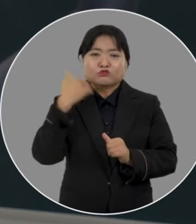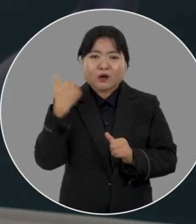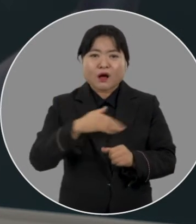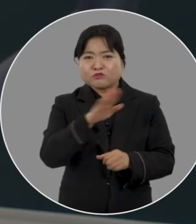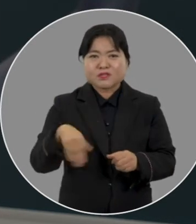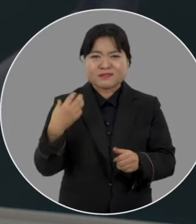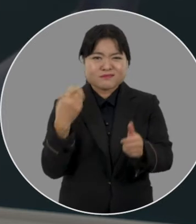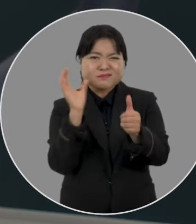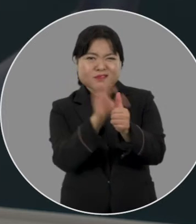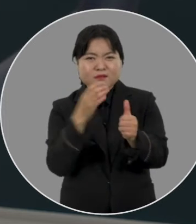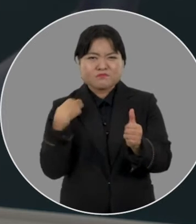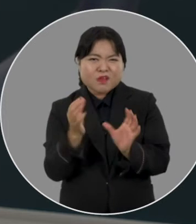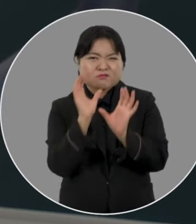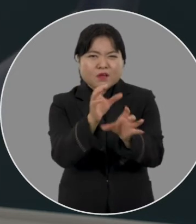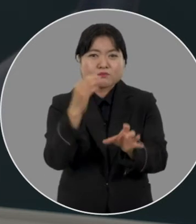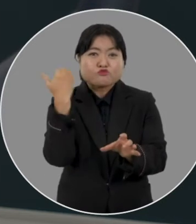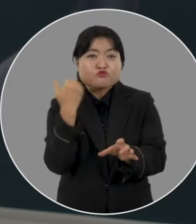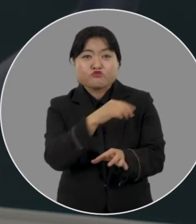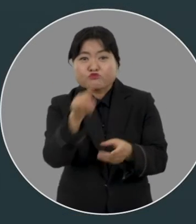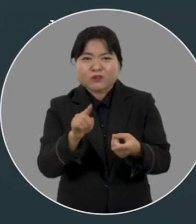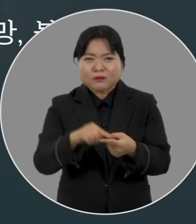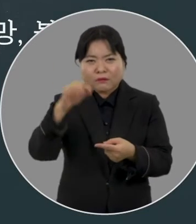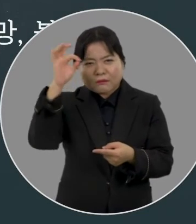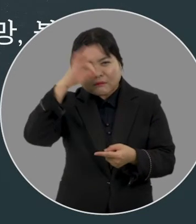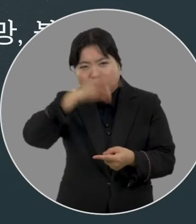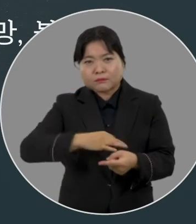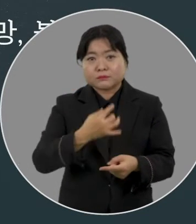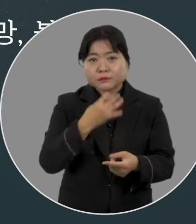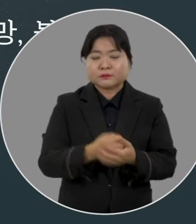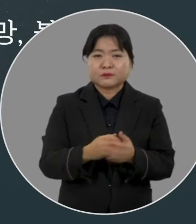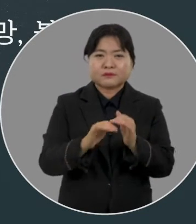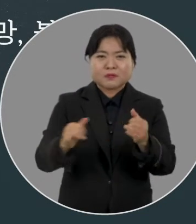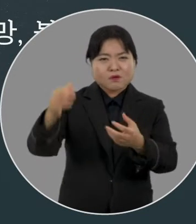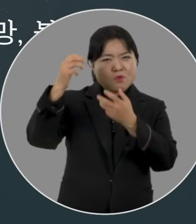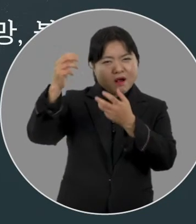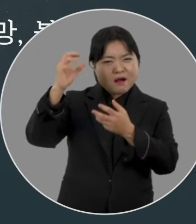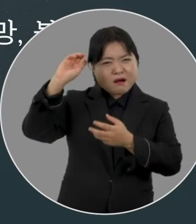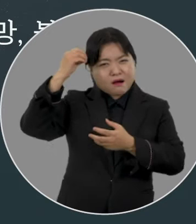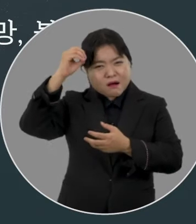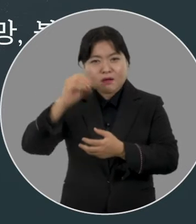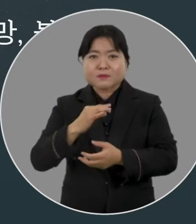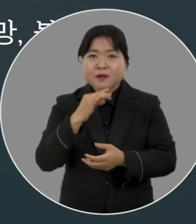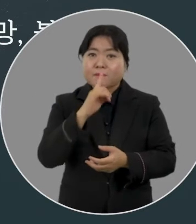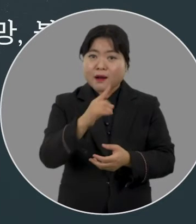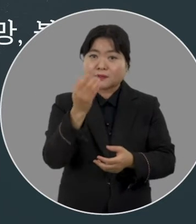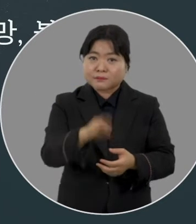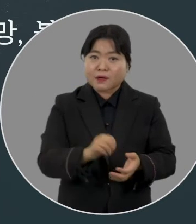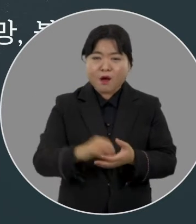누가 여기 책임져야 되느냐 하는 문제였을 뿐이죠. 사람들은 광기만을 얘기하지만 광기